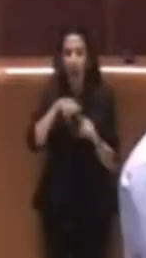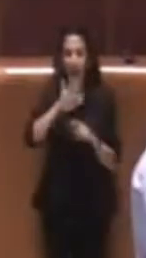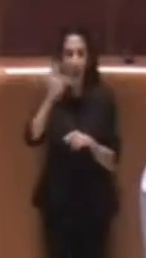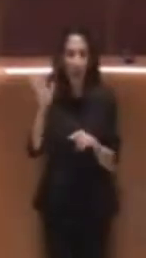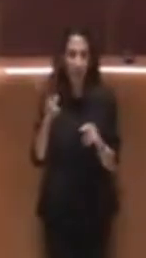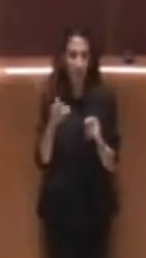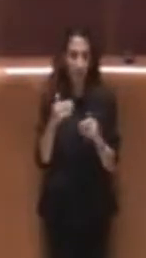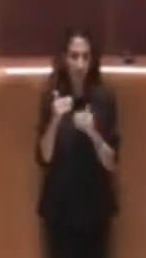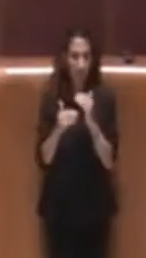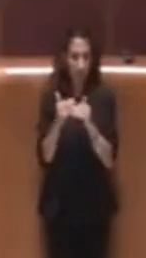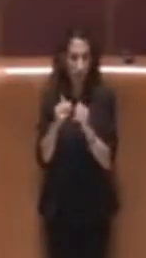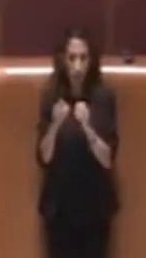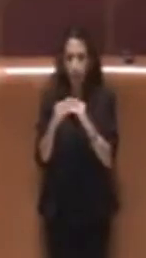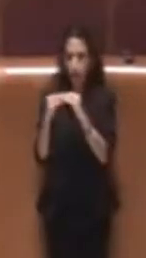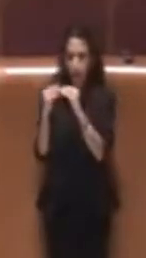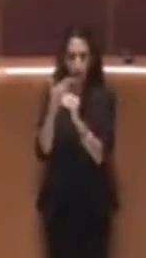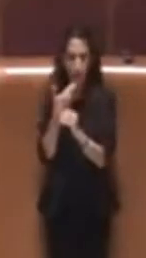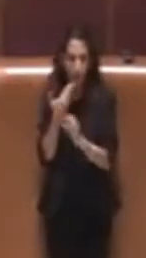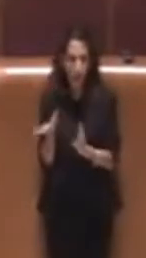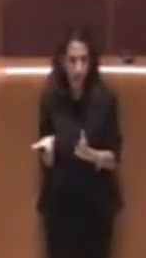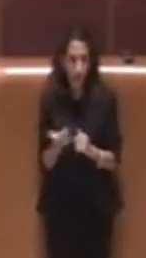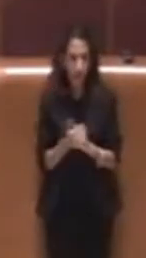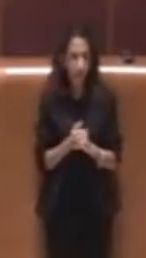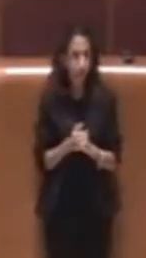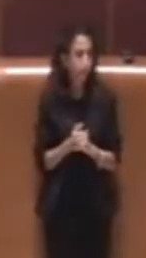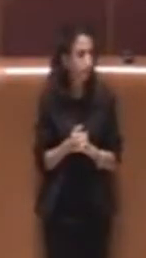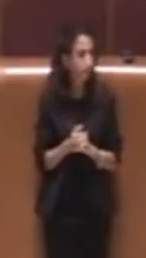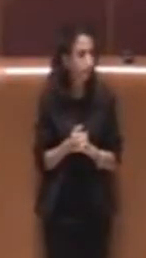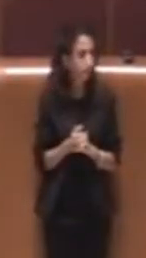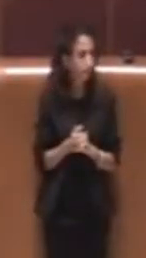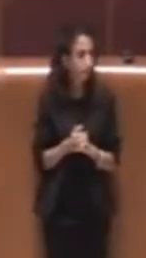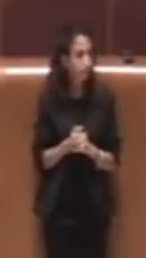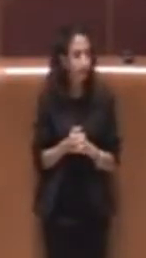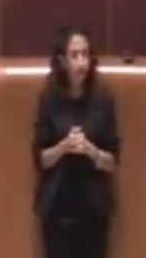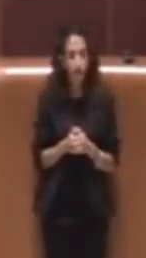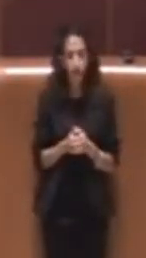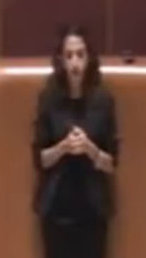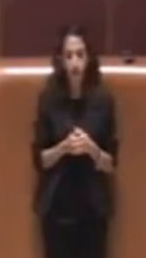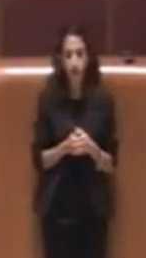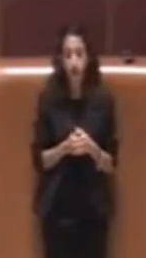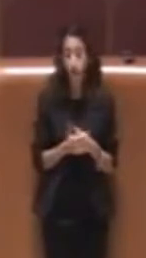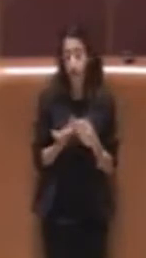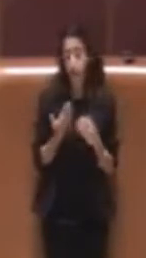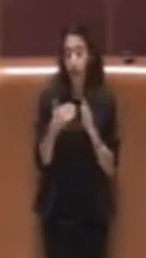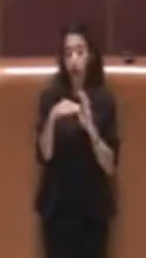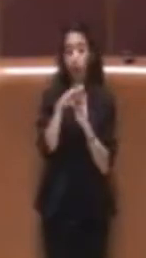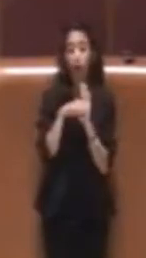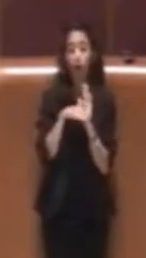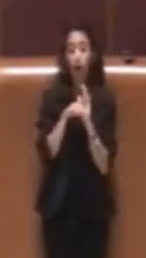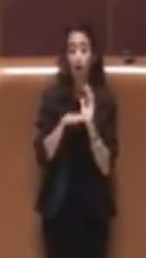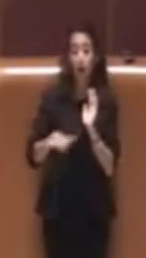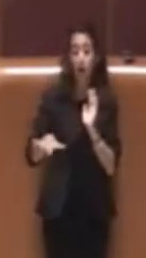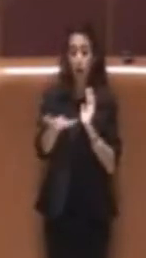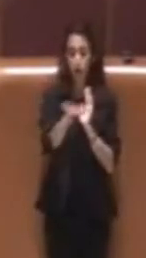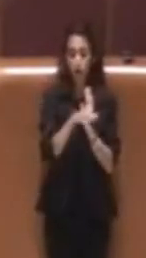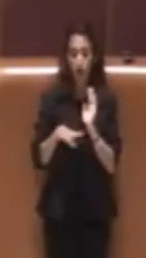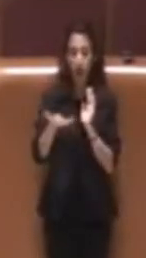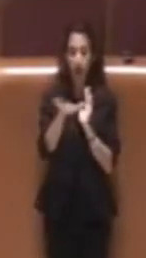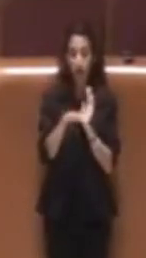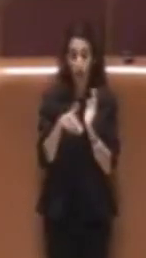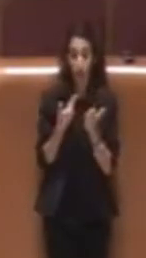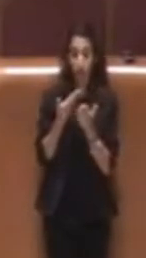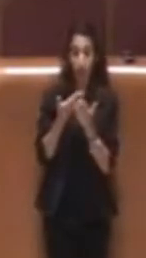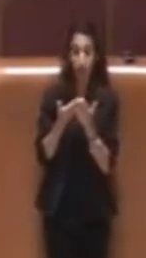perché, a maggior ragione, nel momento in cui in un programma urbanistico viene a decadere